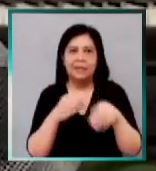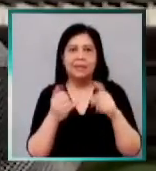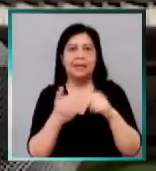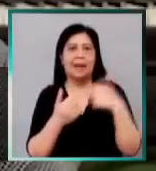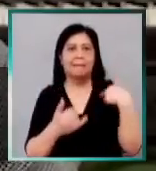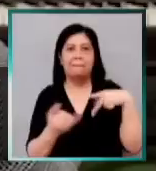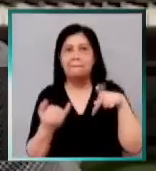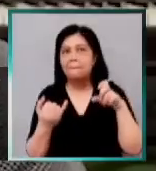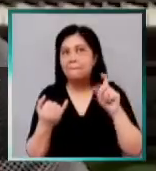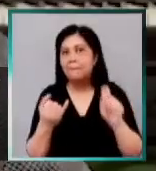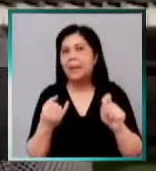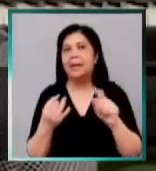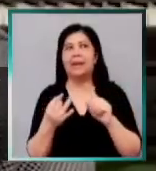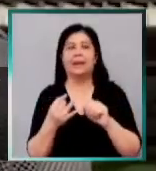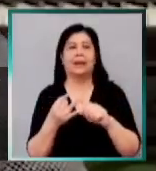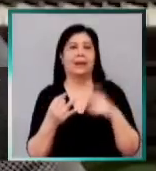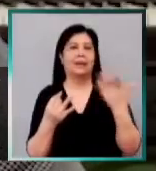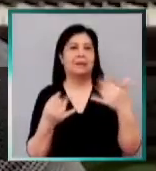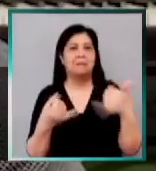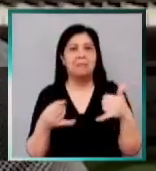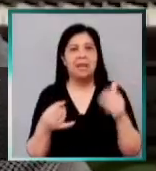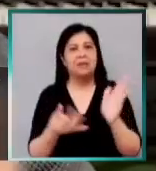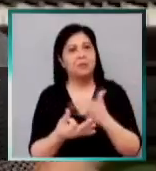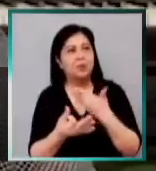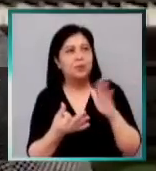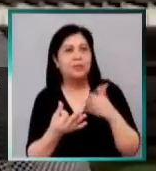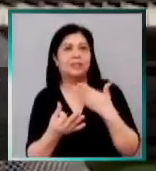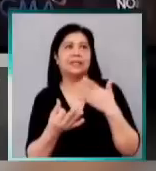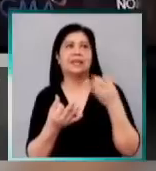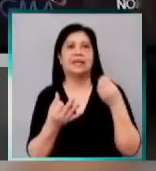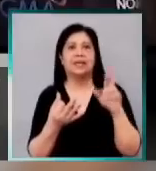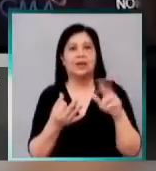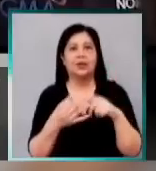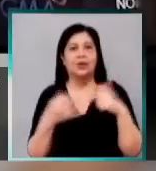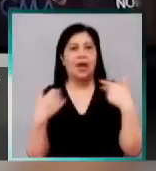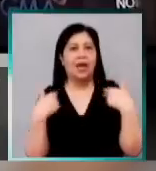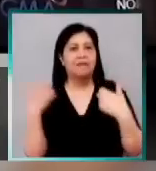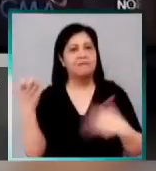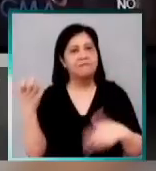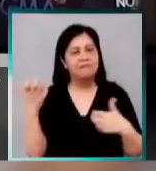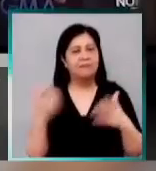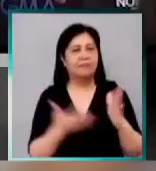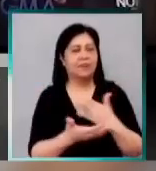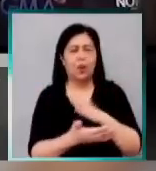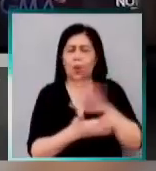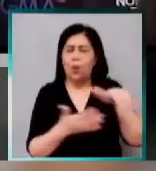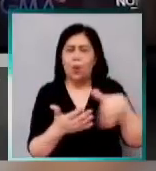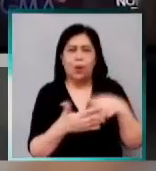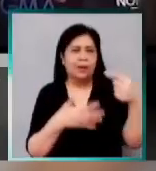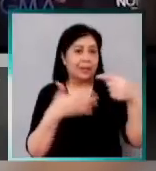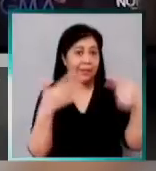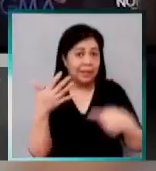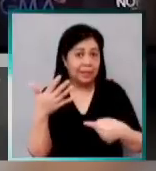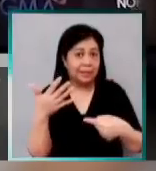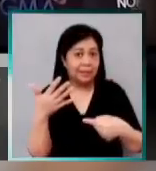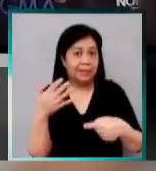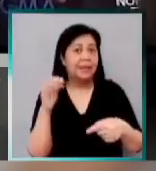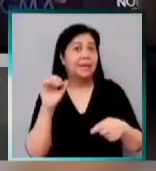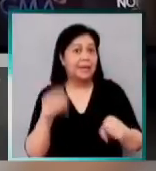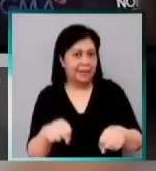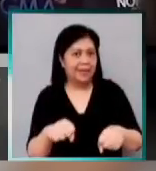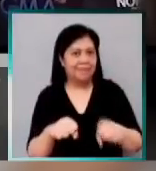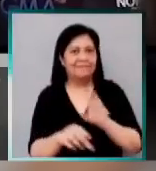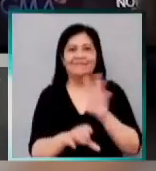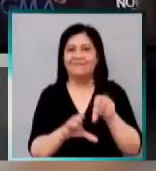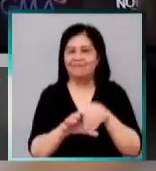or playing your music or having an instrument, all of these things can actually be a part, no, of